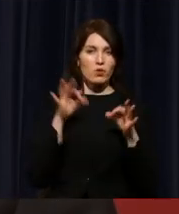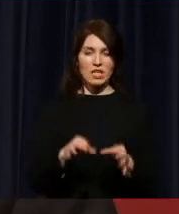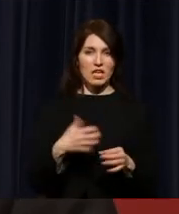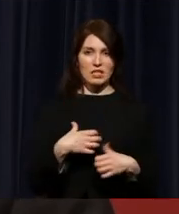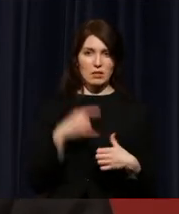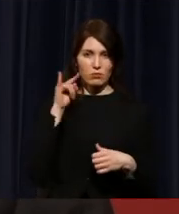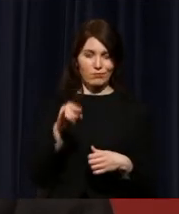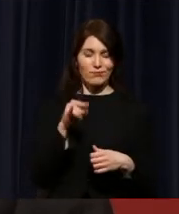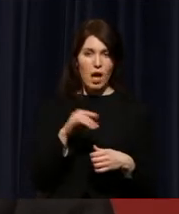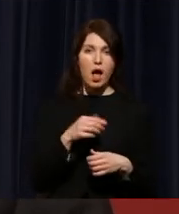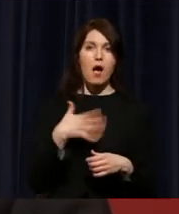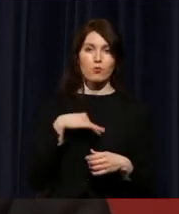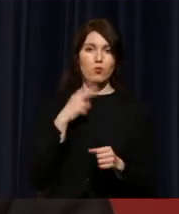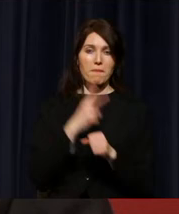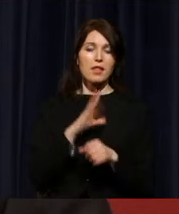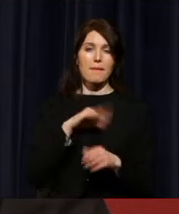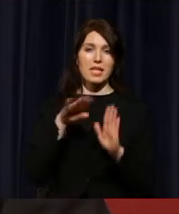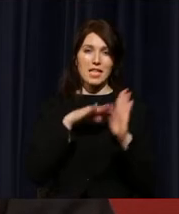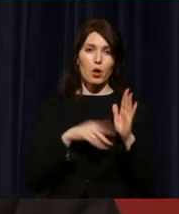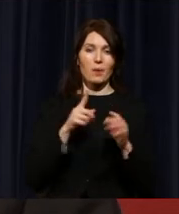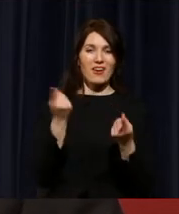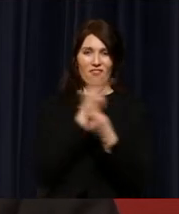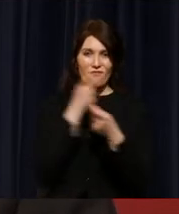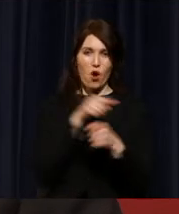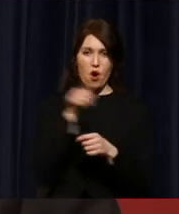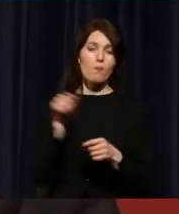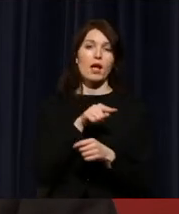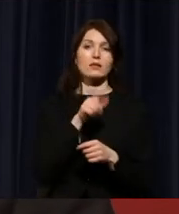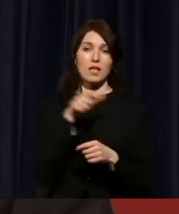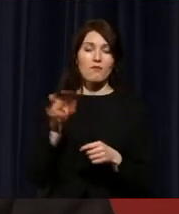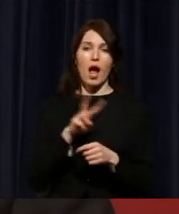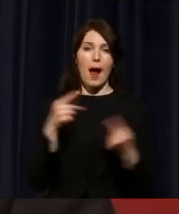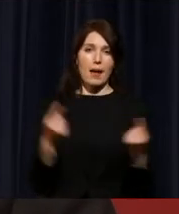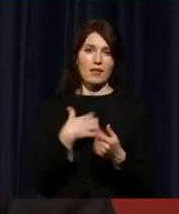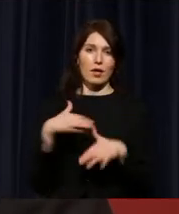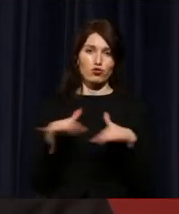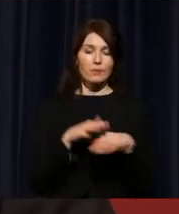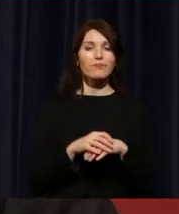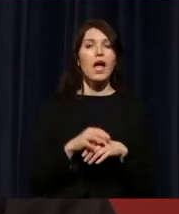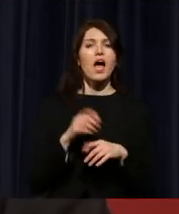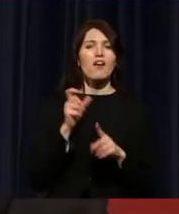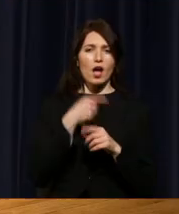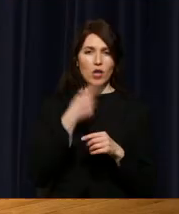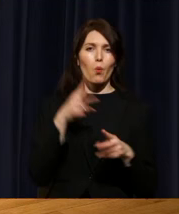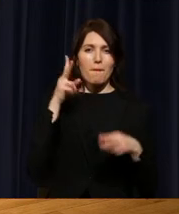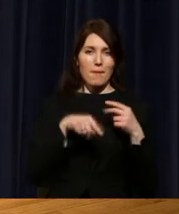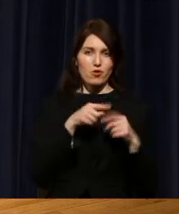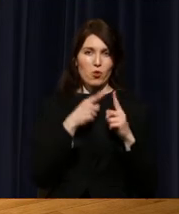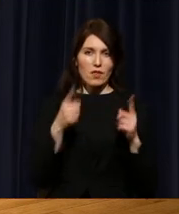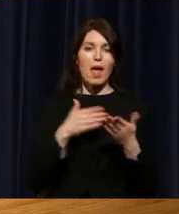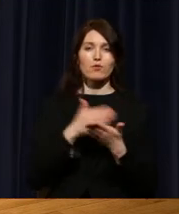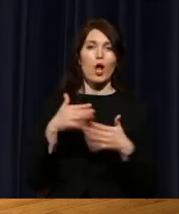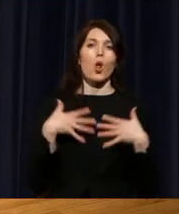neievērošanu, mūsu pienākums pēc likuma ir informēt tos, kuriem tad attiecīgi ir jārīkojas. Nu, atsakot, pabeidzot to un tā te jau tālāk